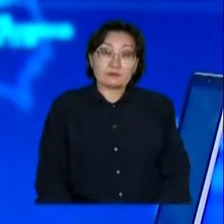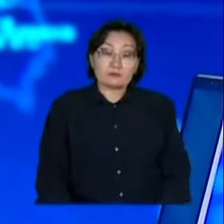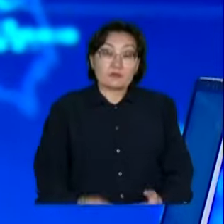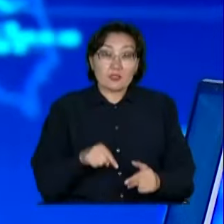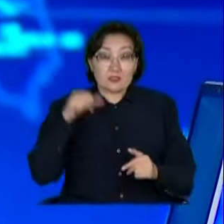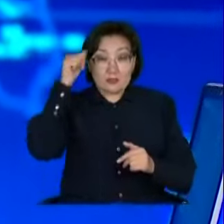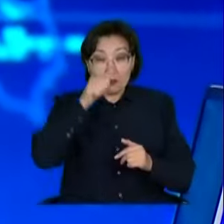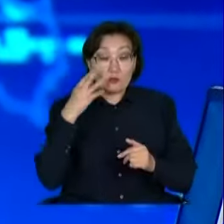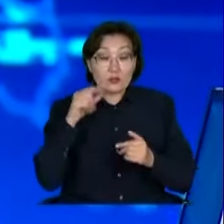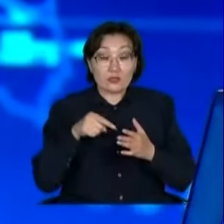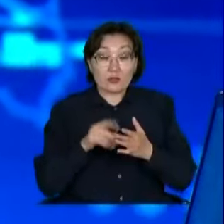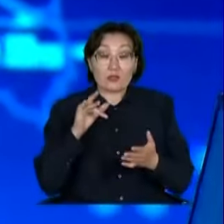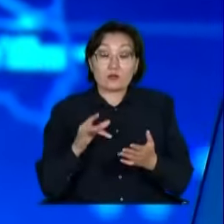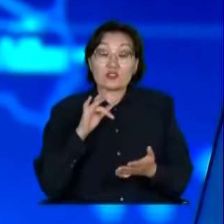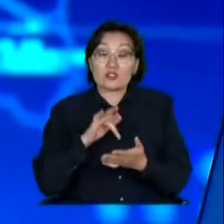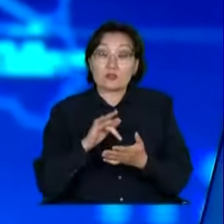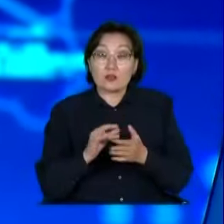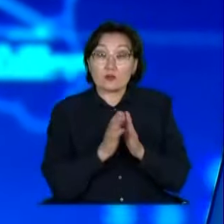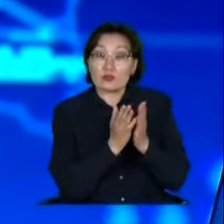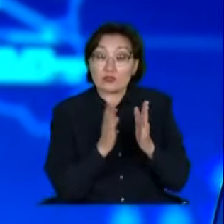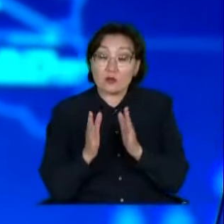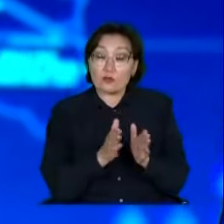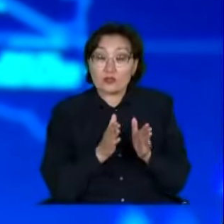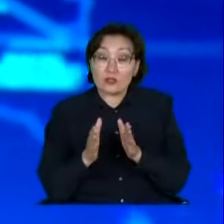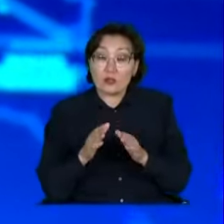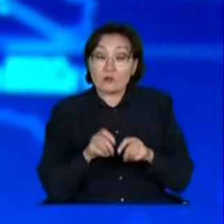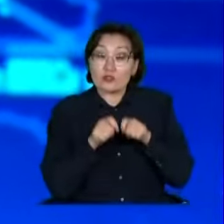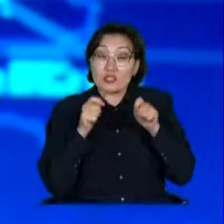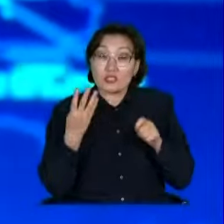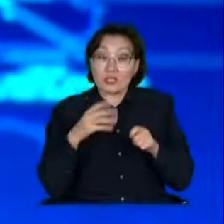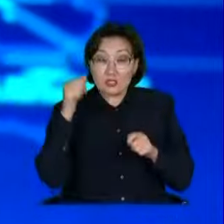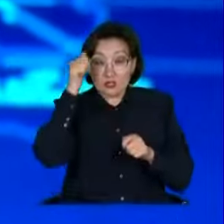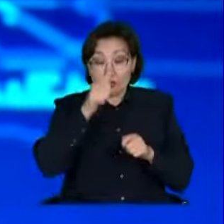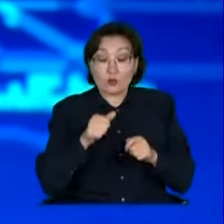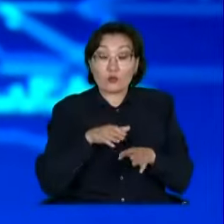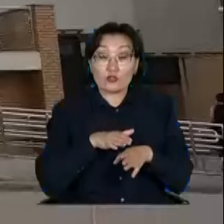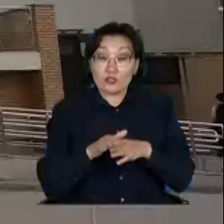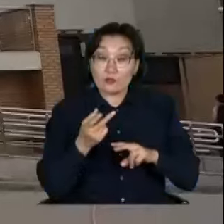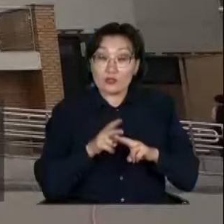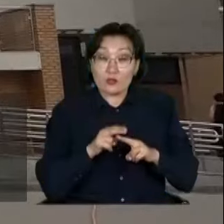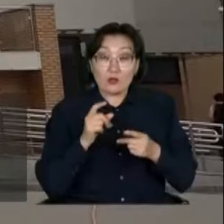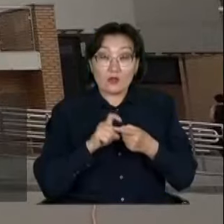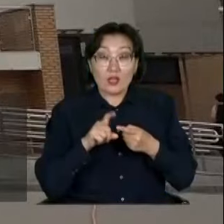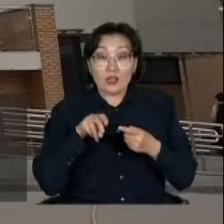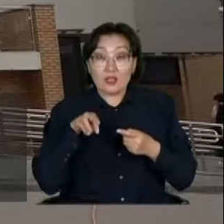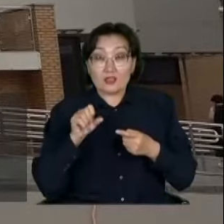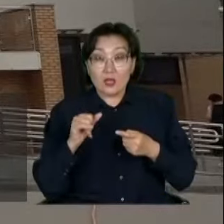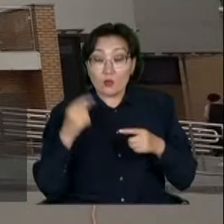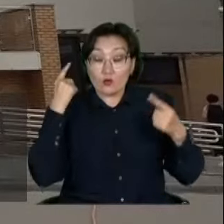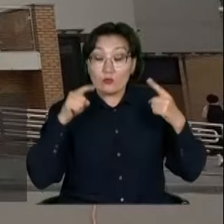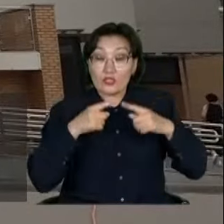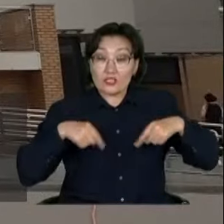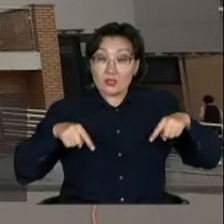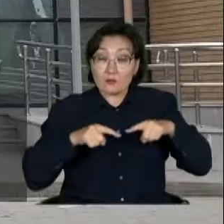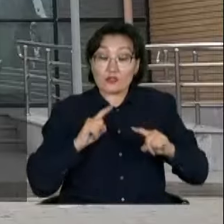Биыл Алматы қаласы орталықтандырылған кітапханалар жүйесінің құрылғанына 40 жыл толып отыр. Осыған орай Алатау Креатив Хаб орталығында